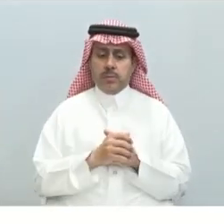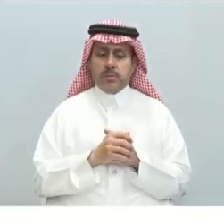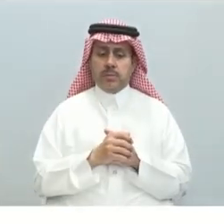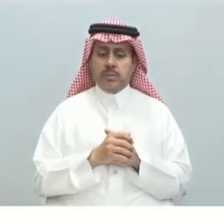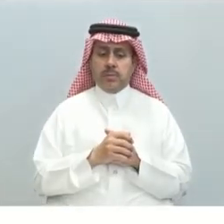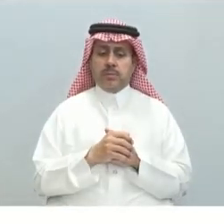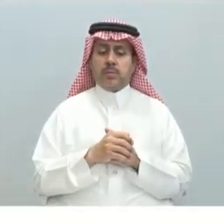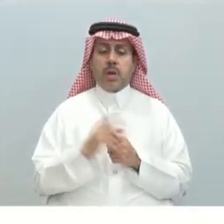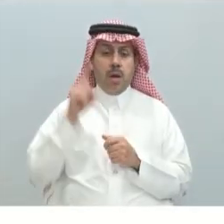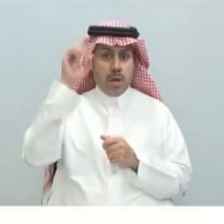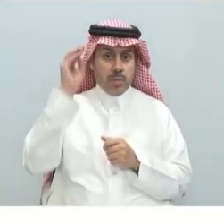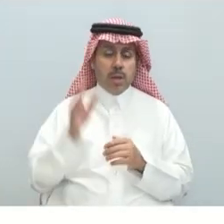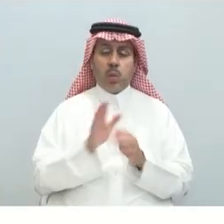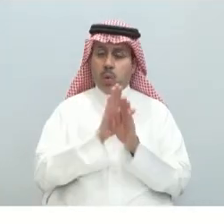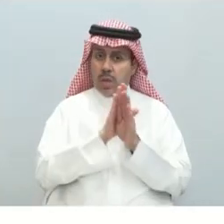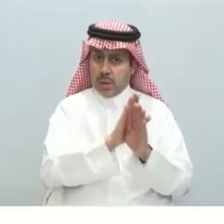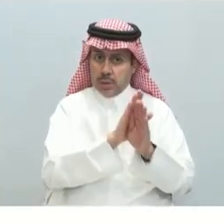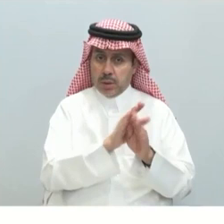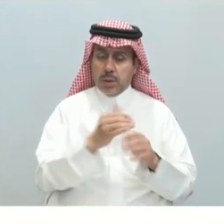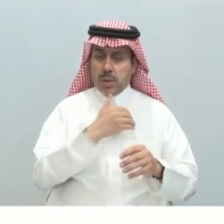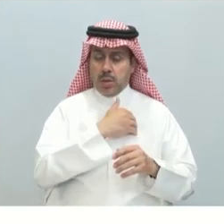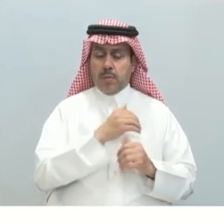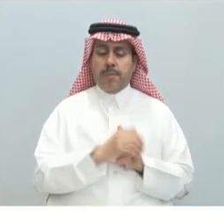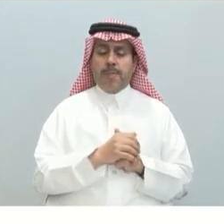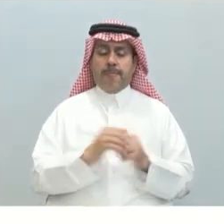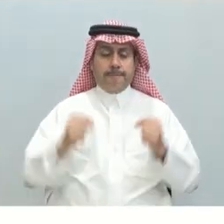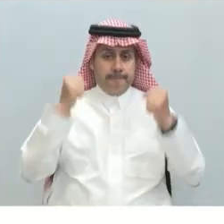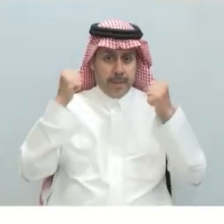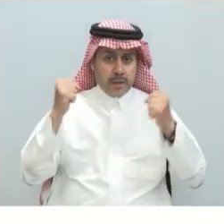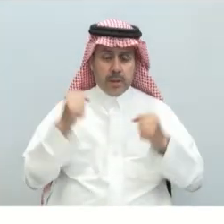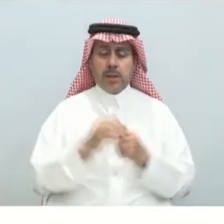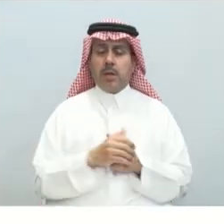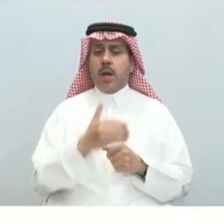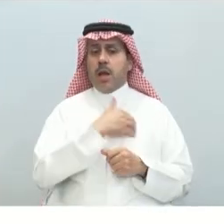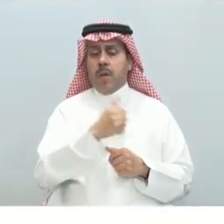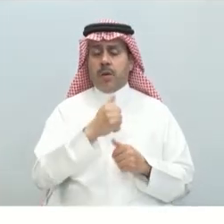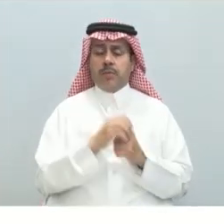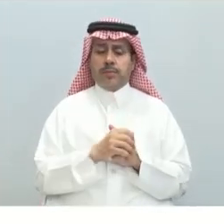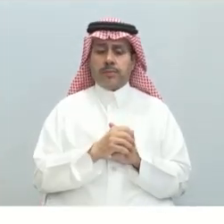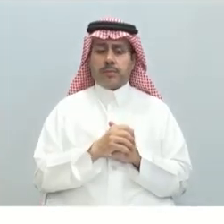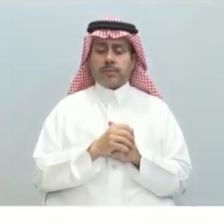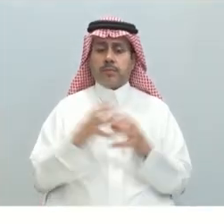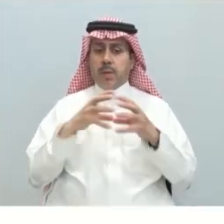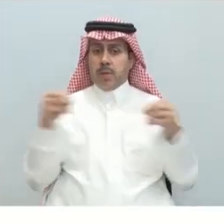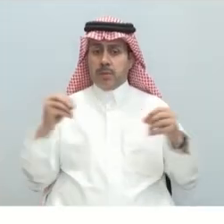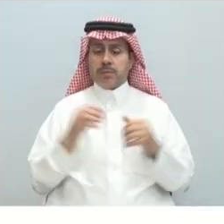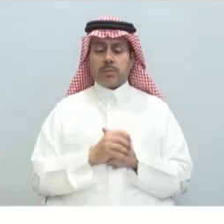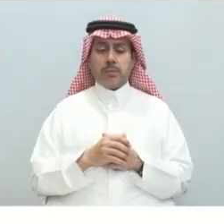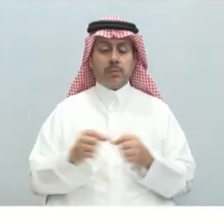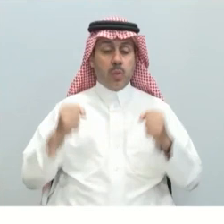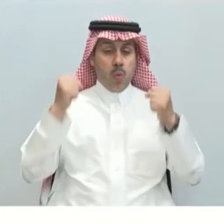فالله هو الذي يهدي من يشاء بفضله فهؤلاء هداهم الله جل وعلا بمعنى الهمهم